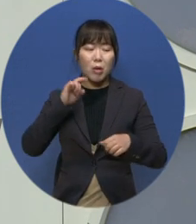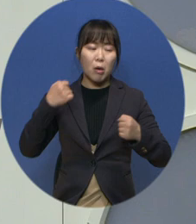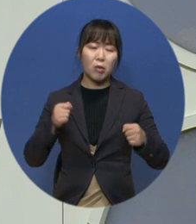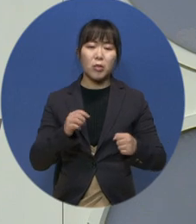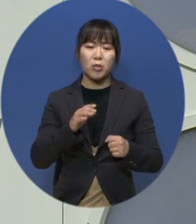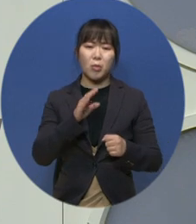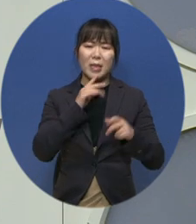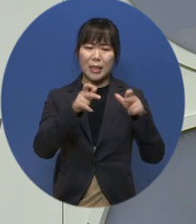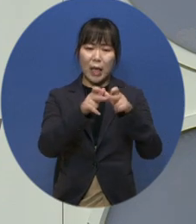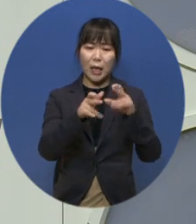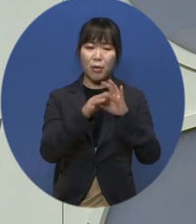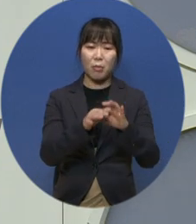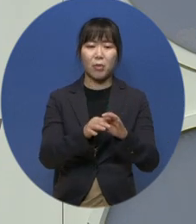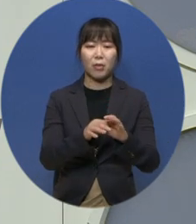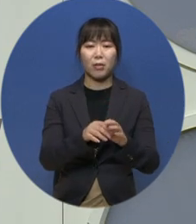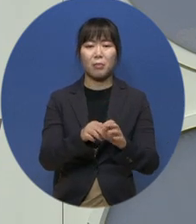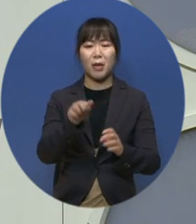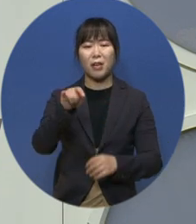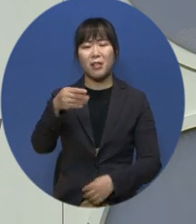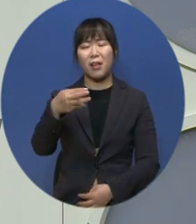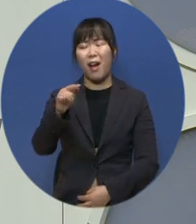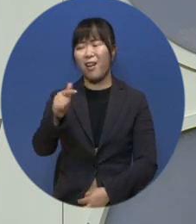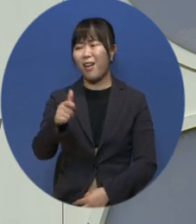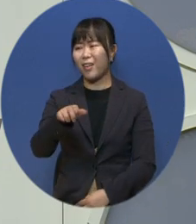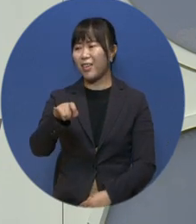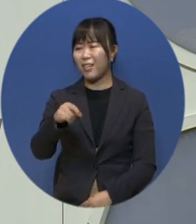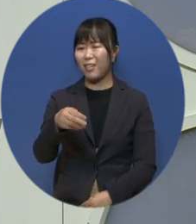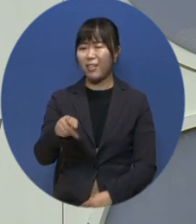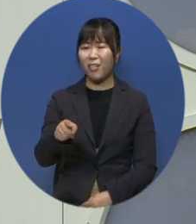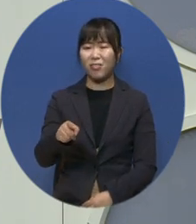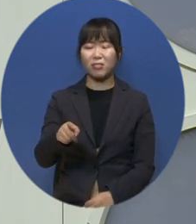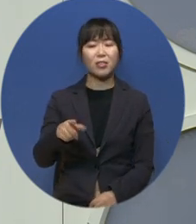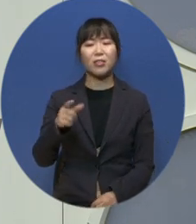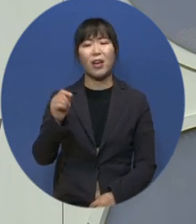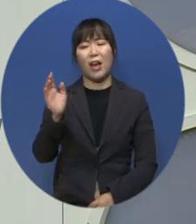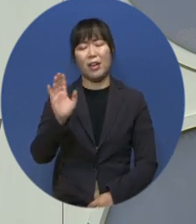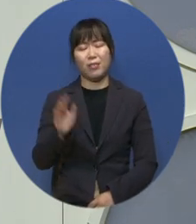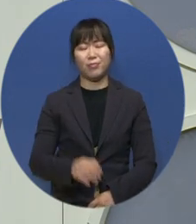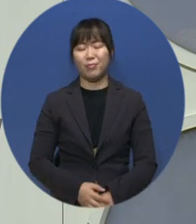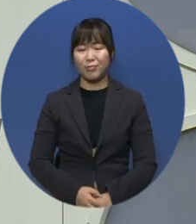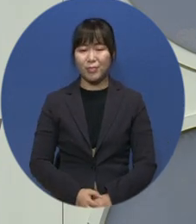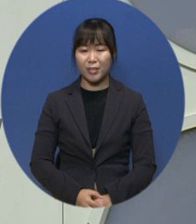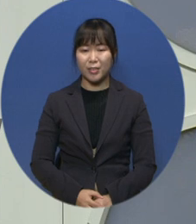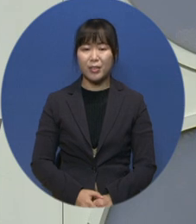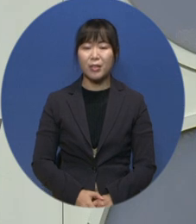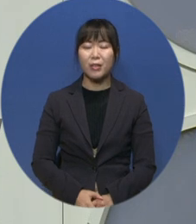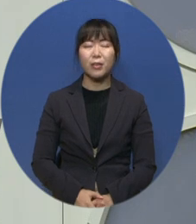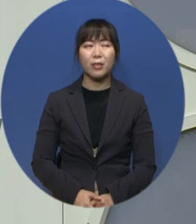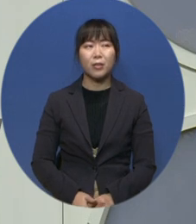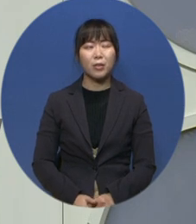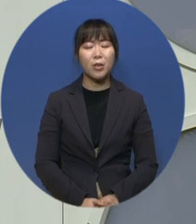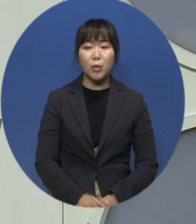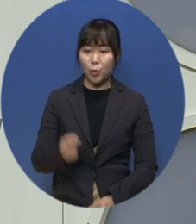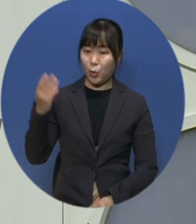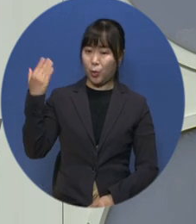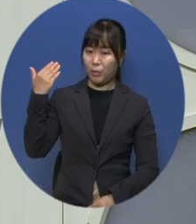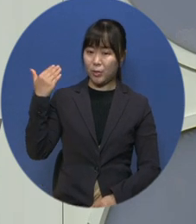굉장히 장애인 위주의 뭐 헬렌 켈러라든가 뭐 이런 작품을 하는 걸 뿐만이 아니고 얼마 전에는